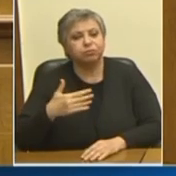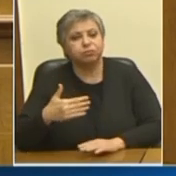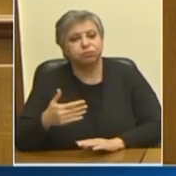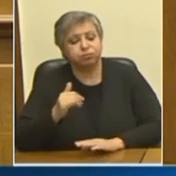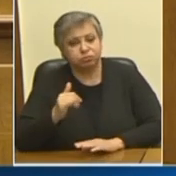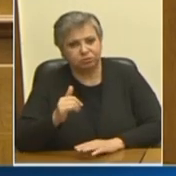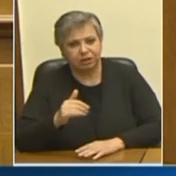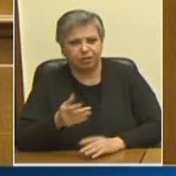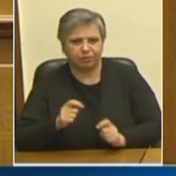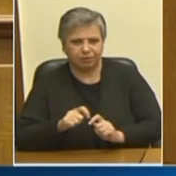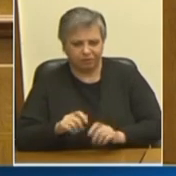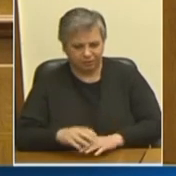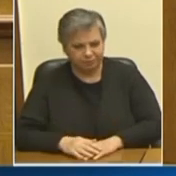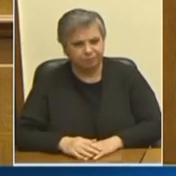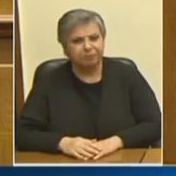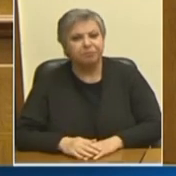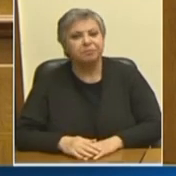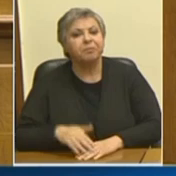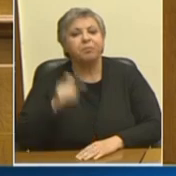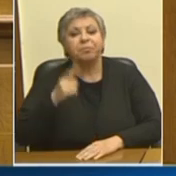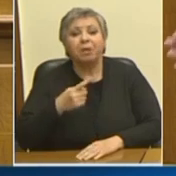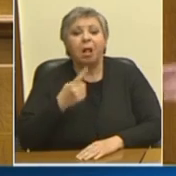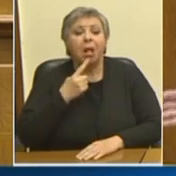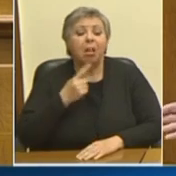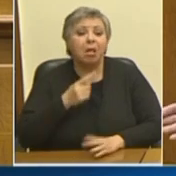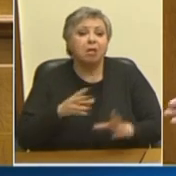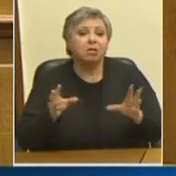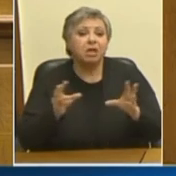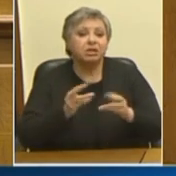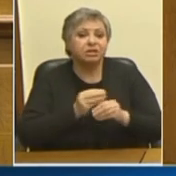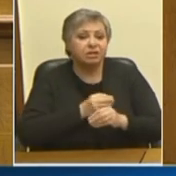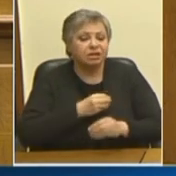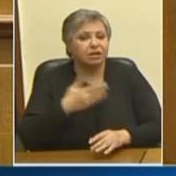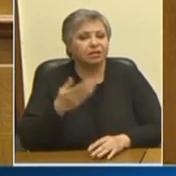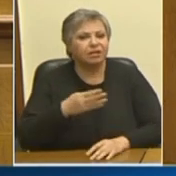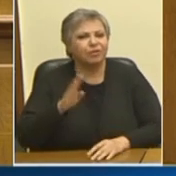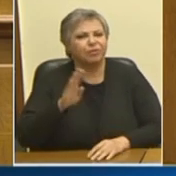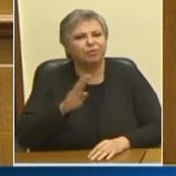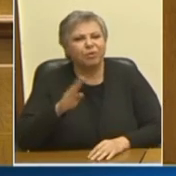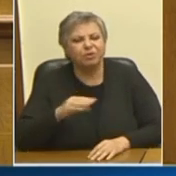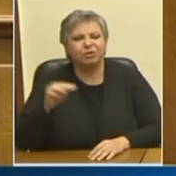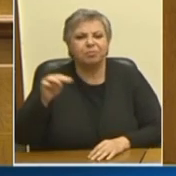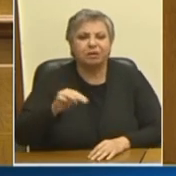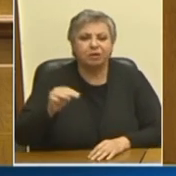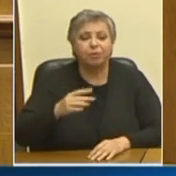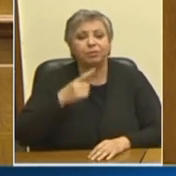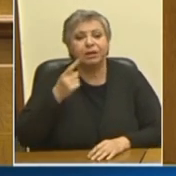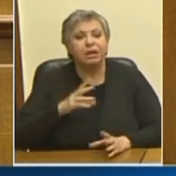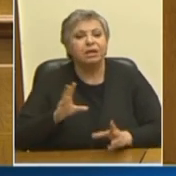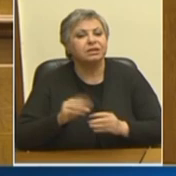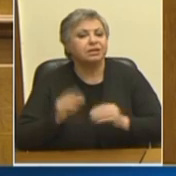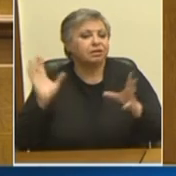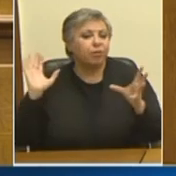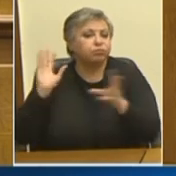μεταξύ βγαίνουν και λένε για τα αναδρομικά, μάλλον ο Βούτσης, ο κύριος Βούτσης με τον Μητρόπουλο, για τα αναδρομικά των